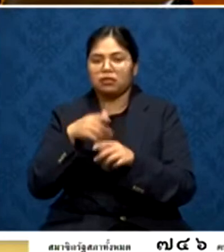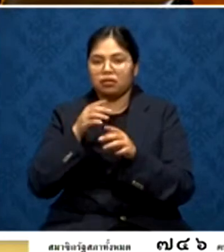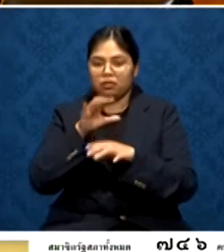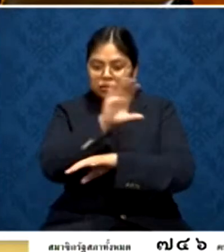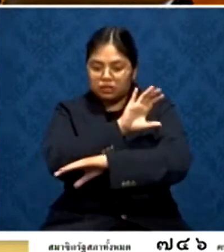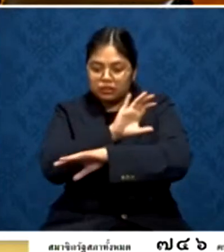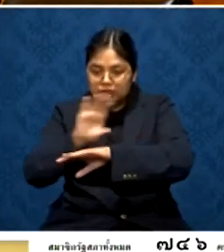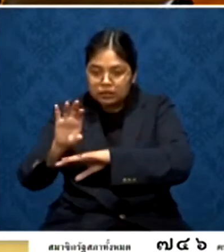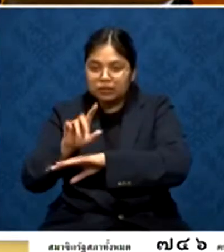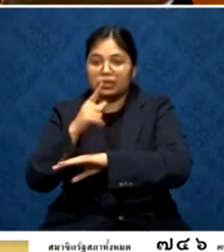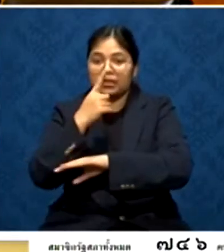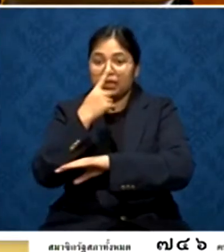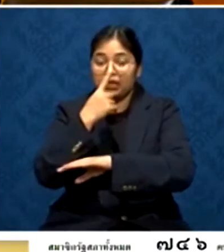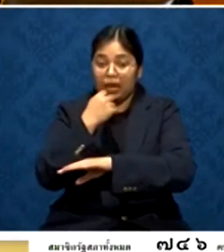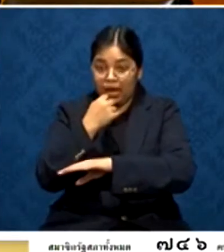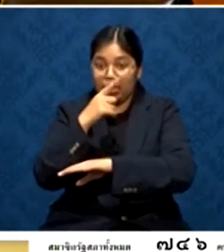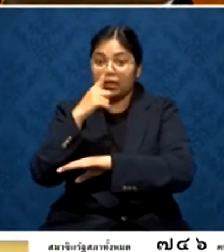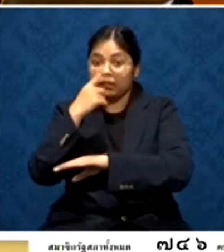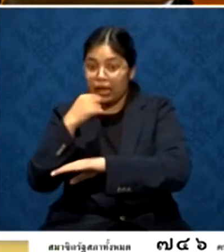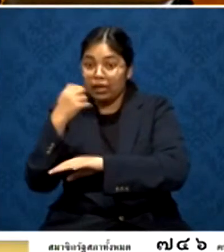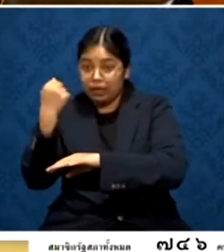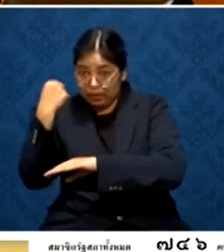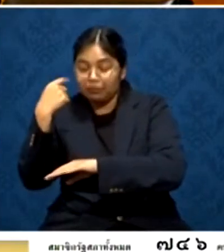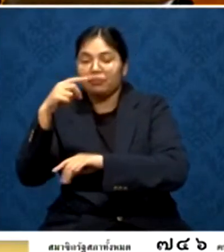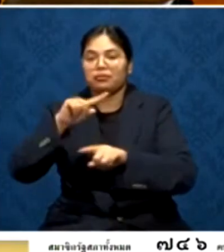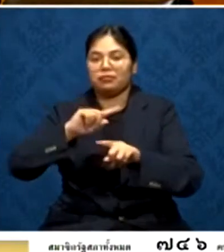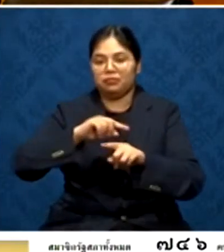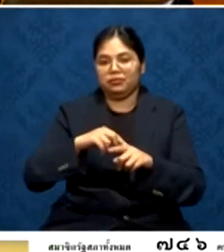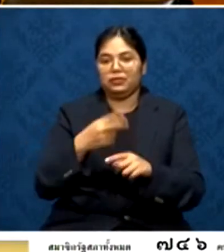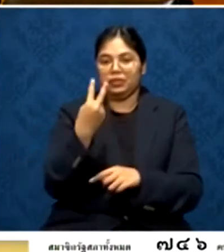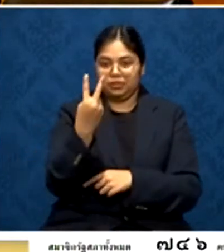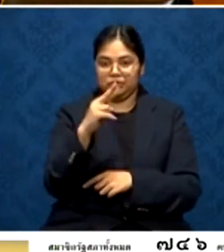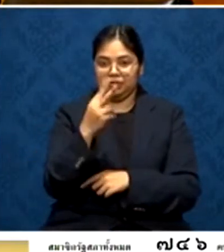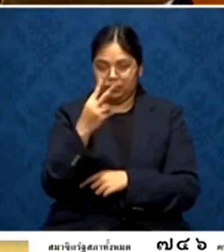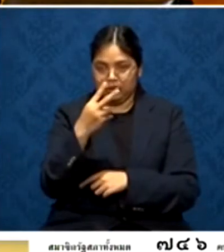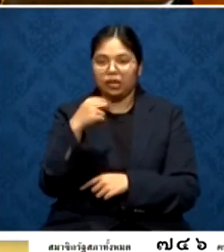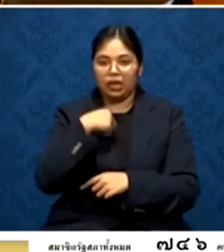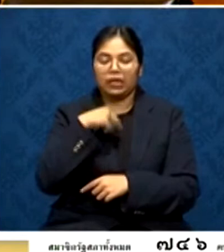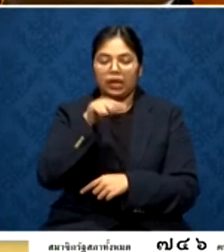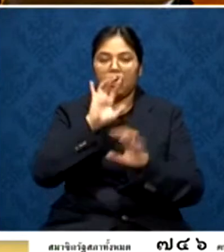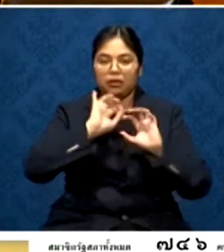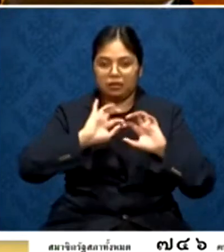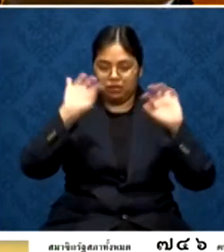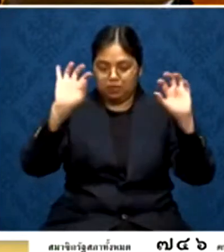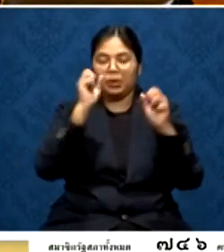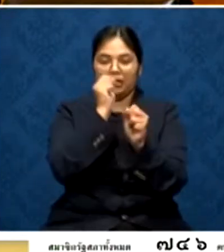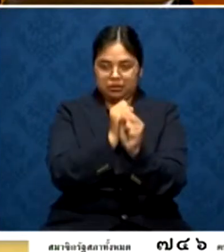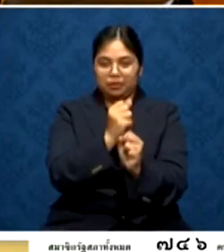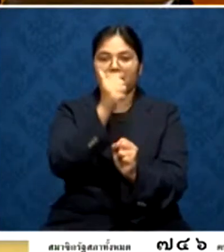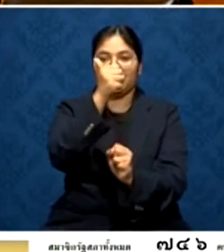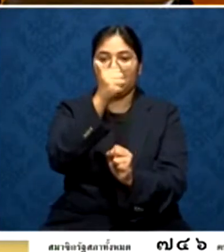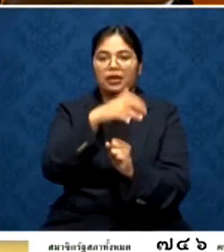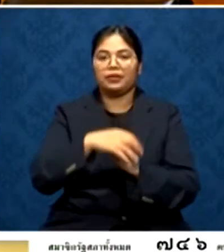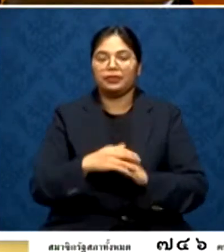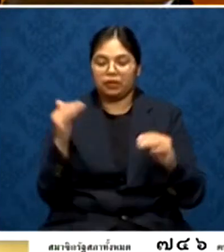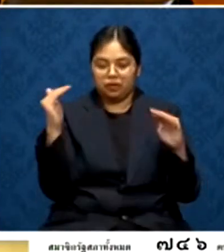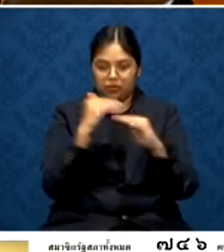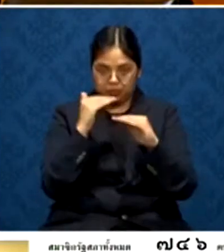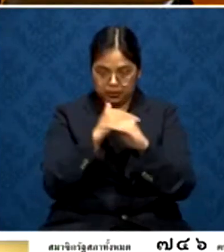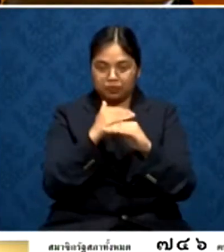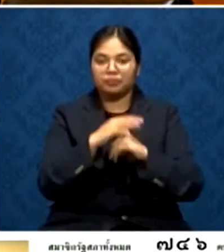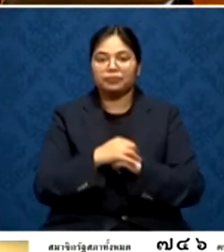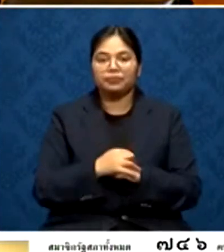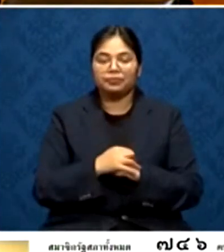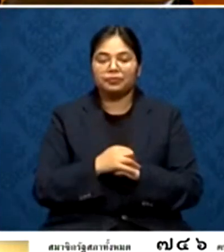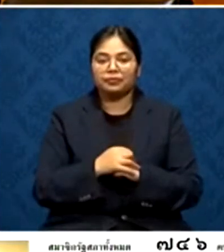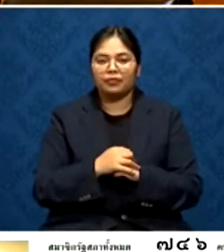เส้นทางรัฐบาลจะเร่งดำเนินการในทันที โดยกระทรวงคมนาคมจะสาม